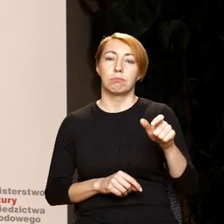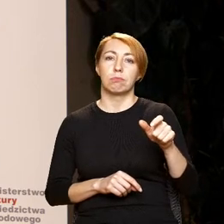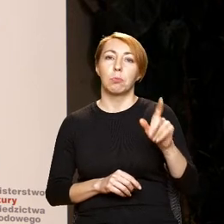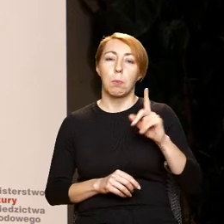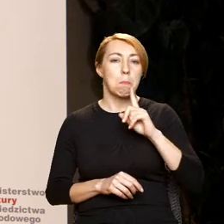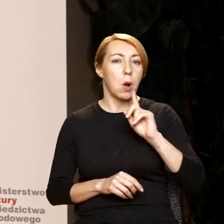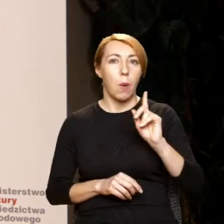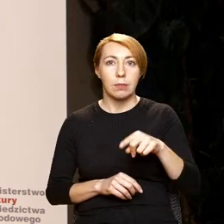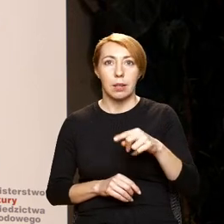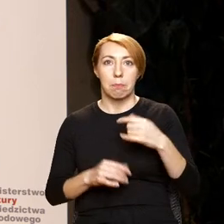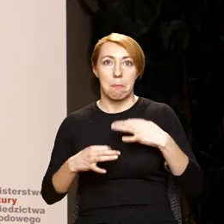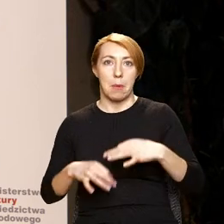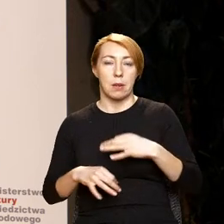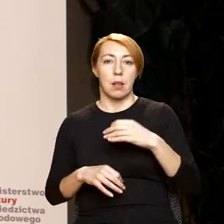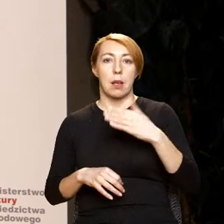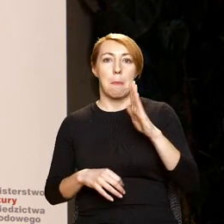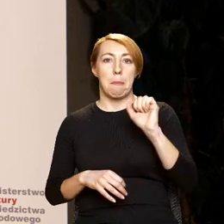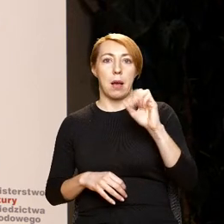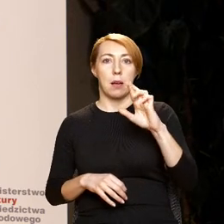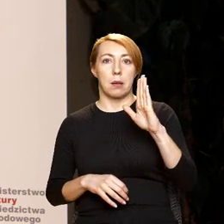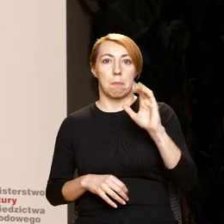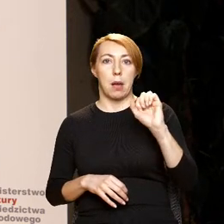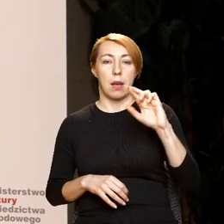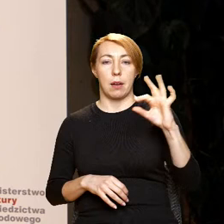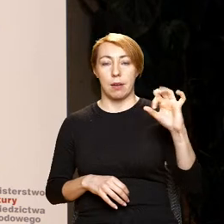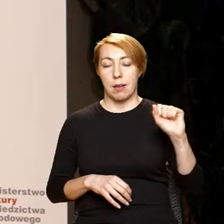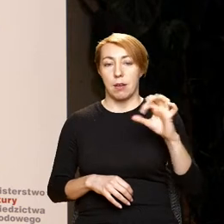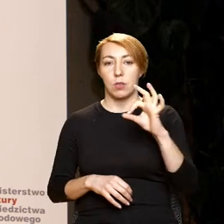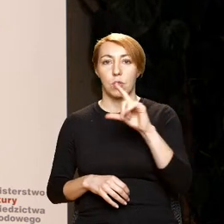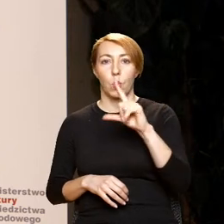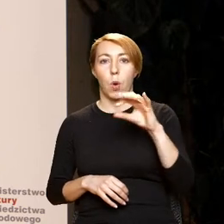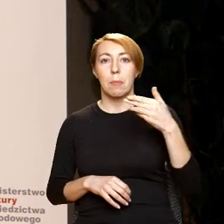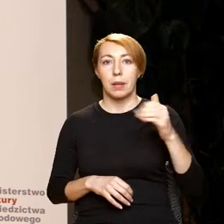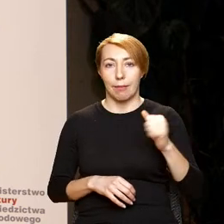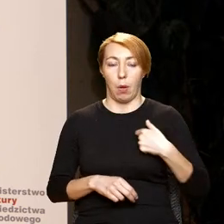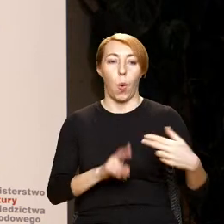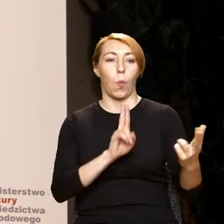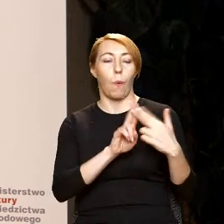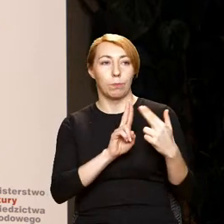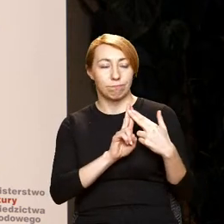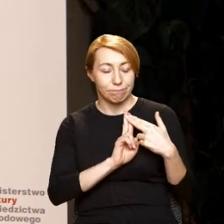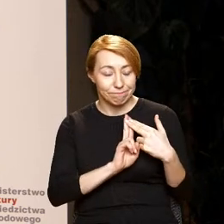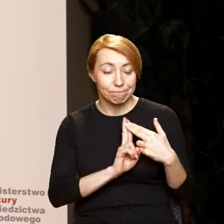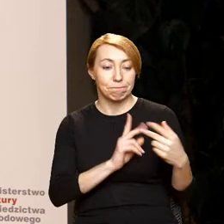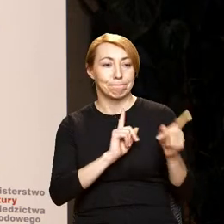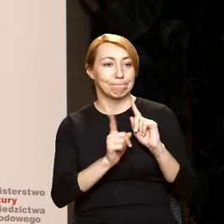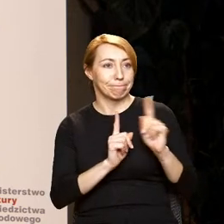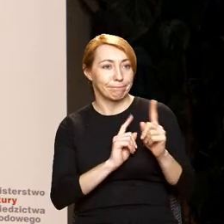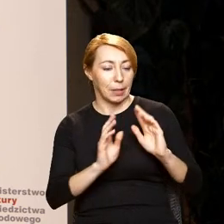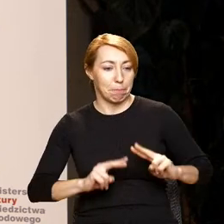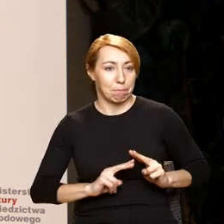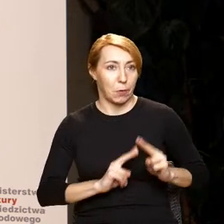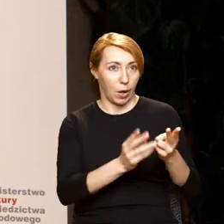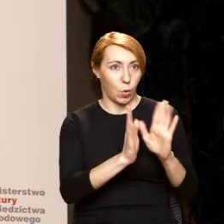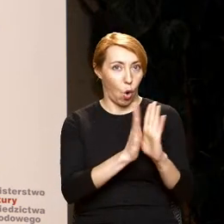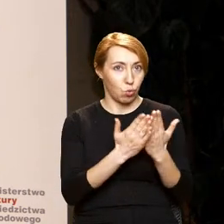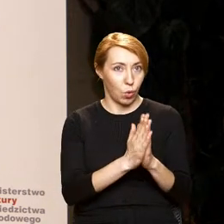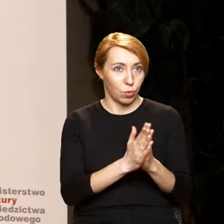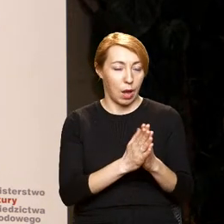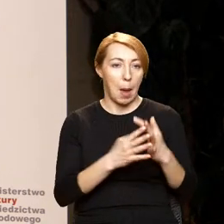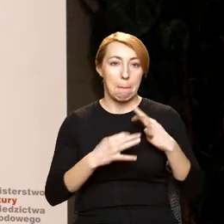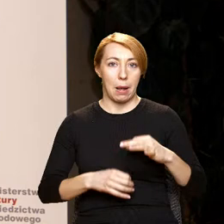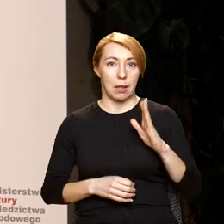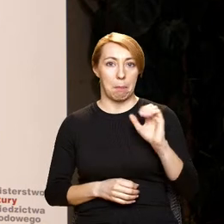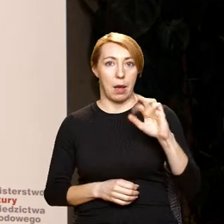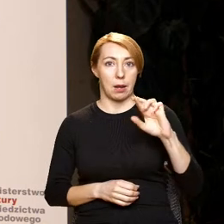może mi polecić, jest pani Barbara Słomka. Skontaktowałam się oczywiście z nią, porozmawiałyśmy, przekazałam książkę i pani